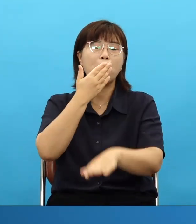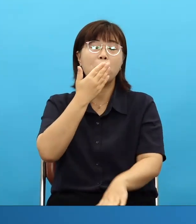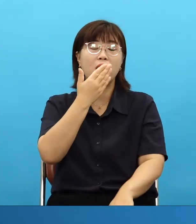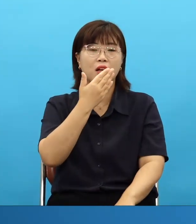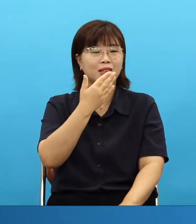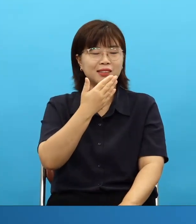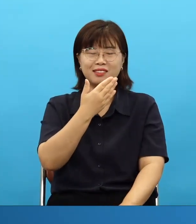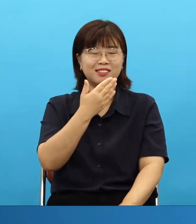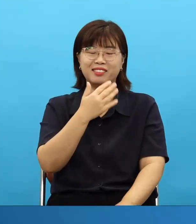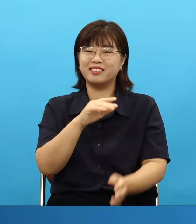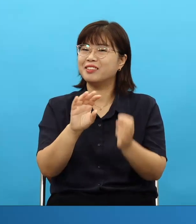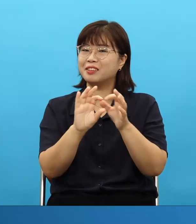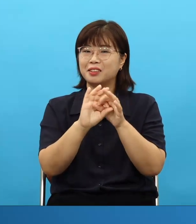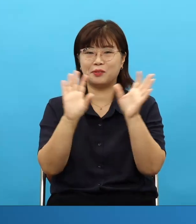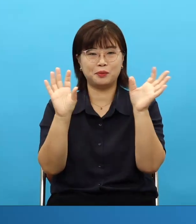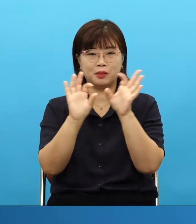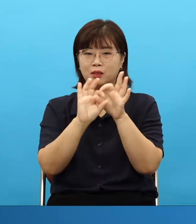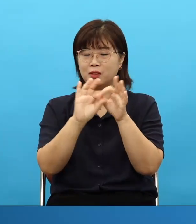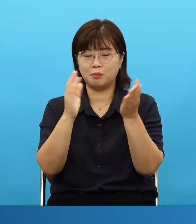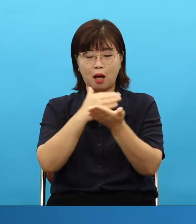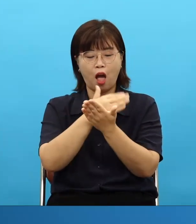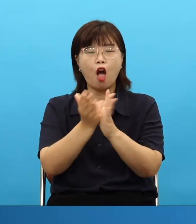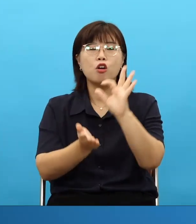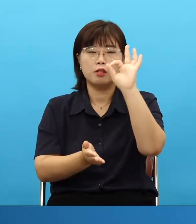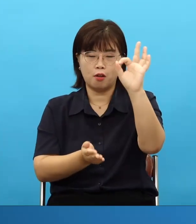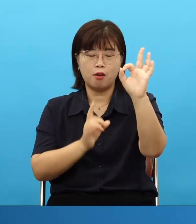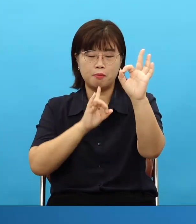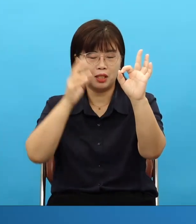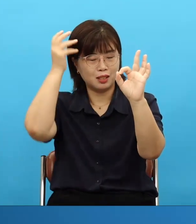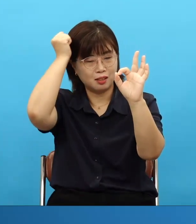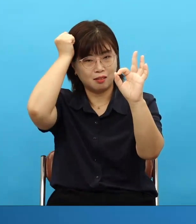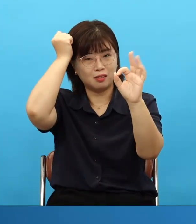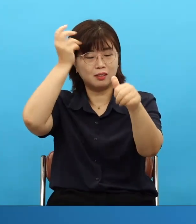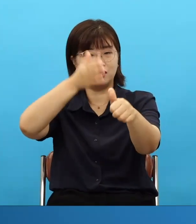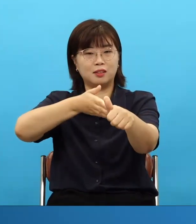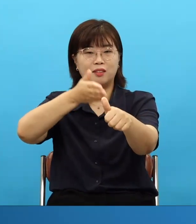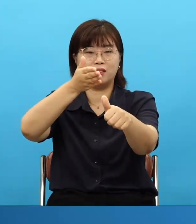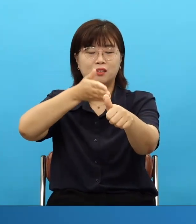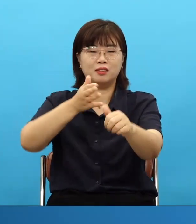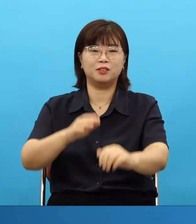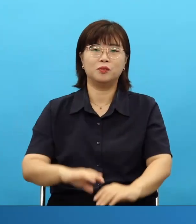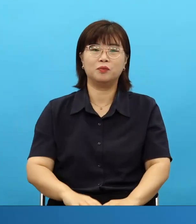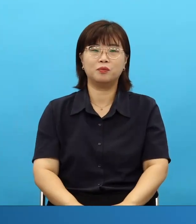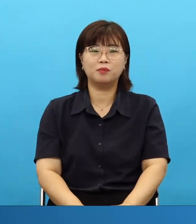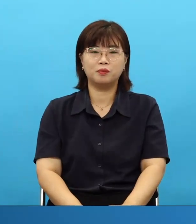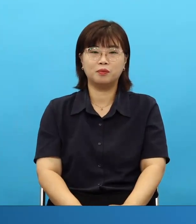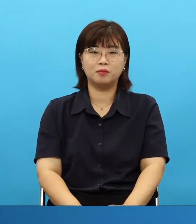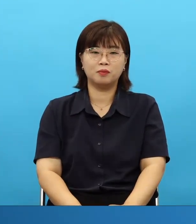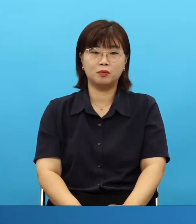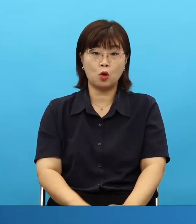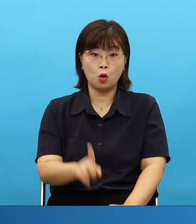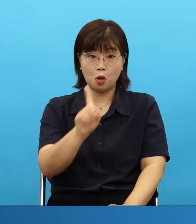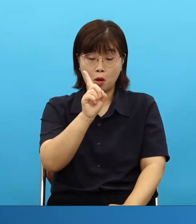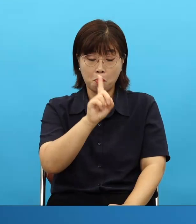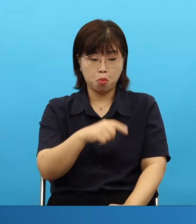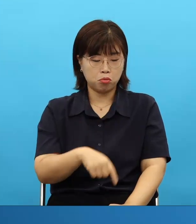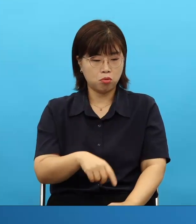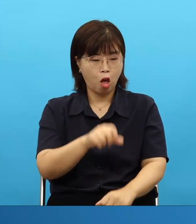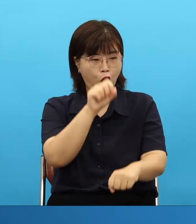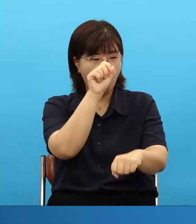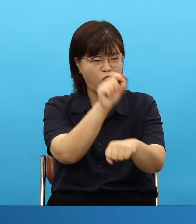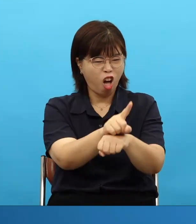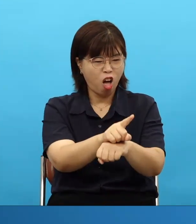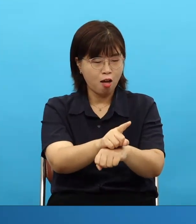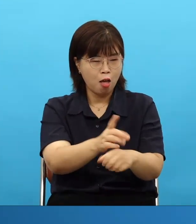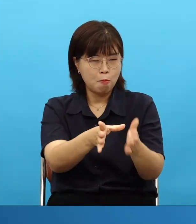all 여러분 여기에 들어가 있습니다. because you're already inside of this. 원래도 성질이 더러운 사람도 있고 좋은 사람도 있다. 아무 상관없어요.